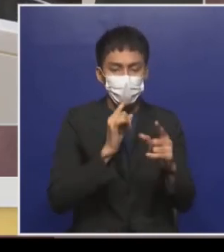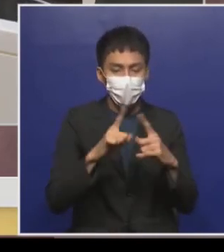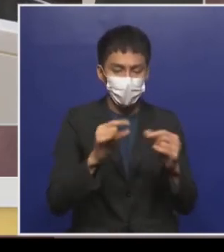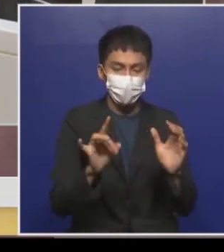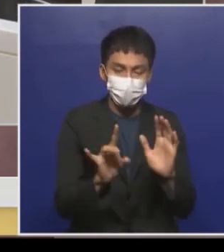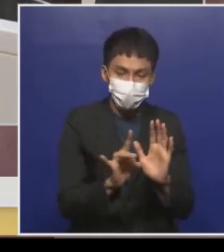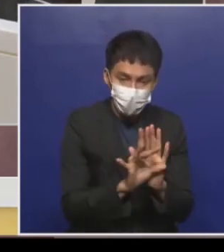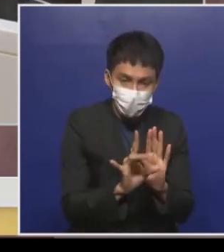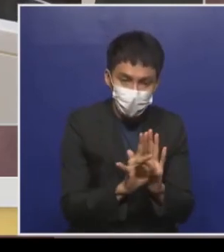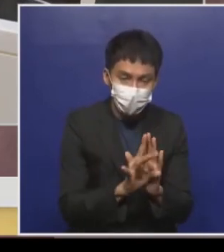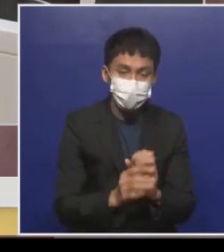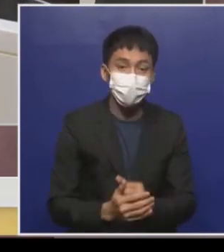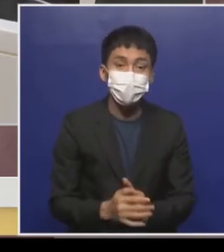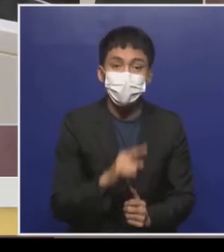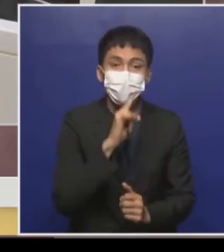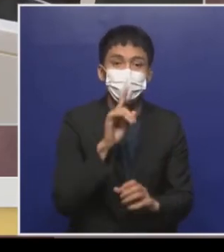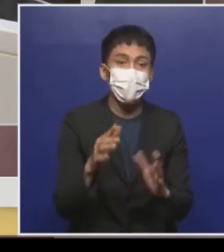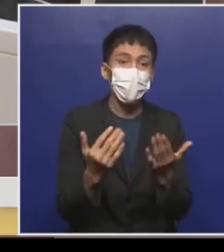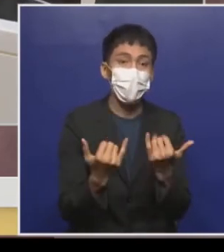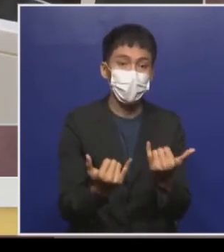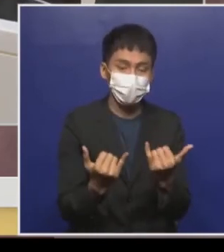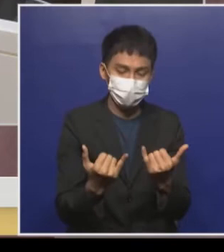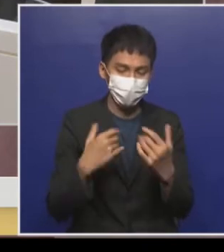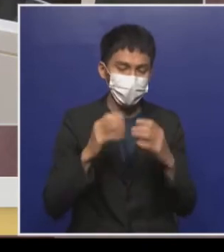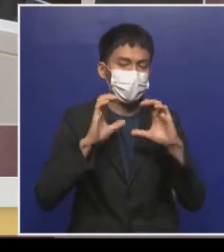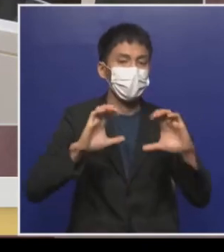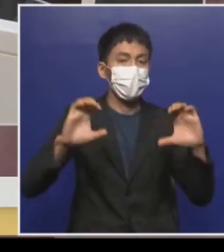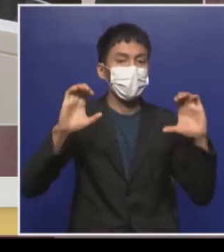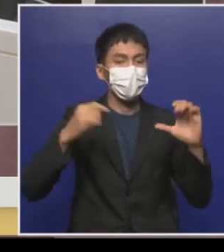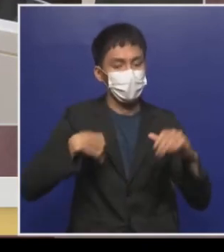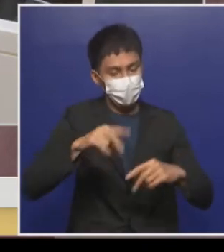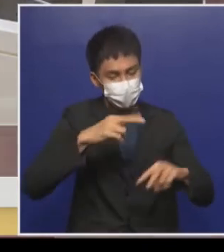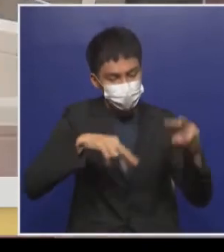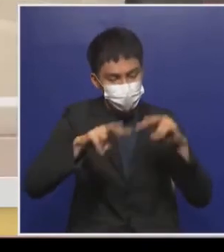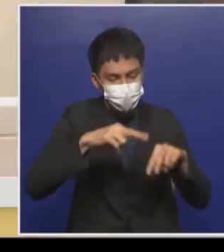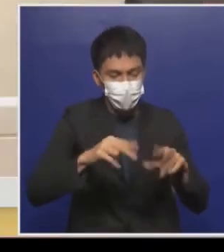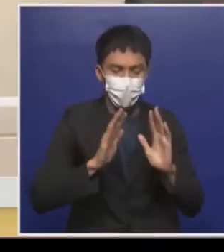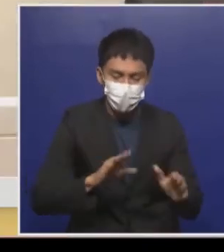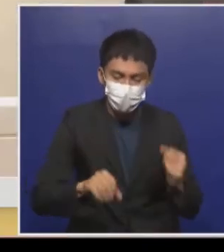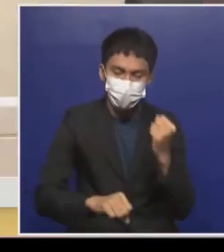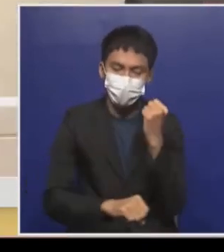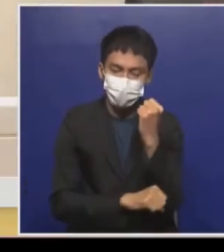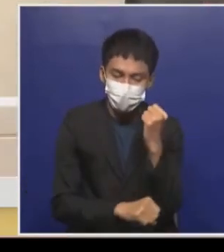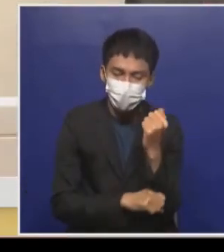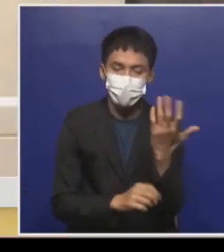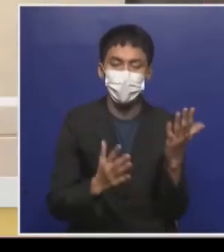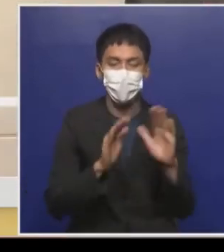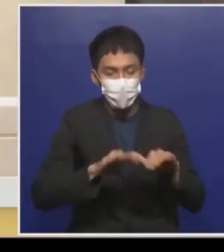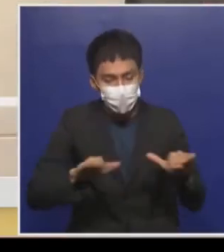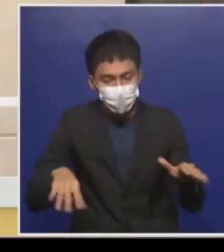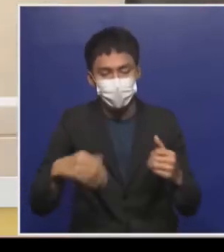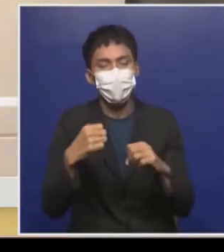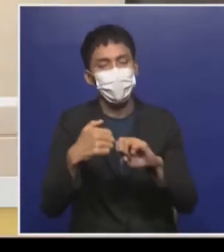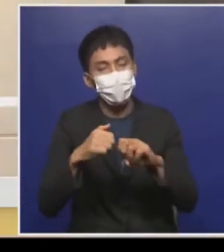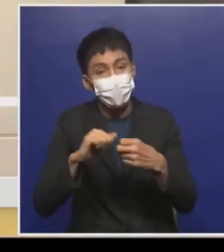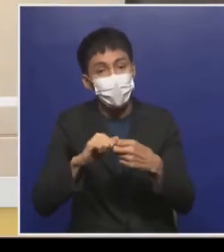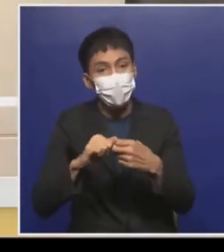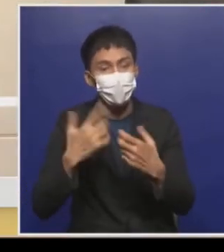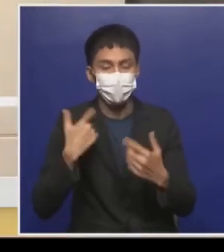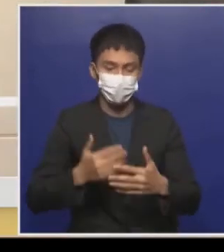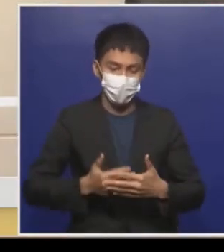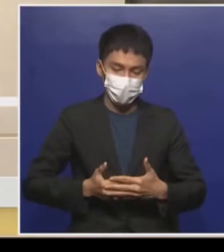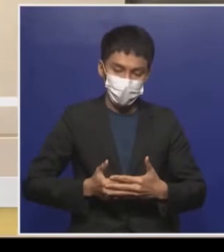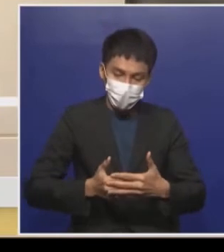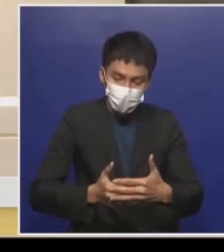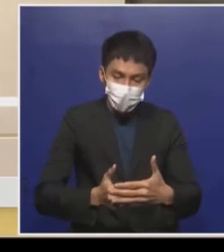แตอยากจะบอกว่าวันนี้ปัฐบาลไดดูแลเด็กน้โอกาสเด็กทมปัหาตงแต่ตั้งคันครับ